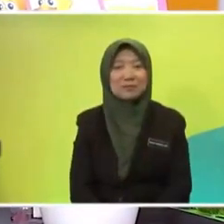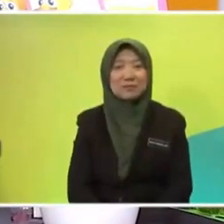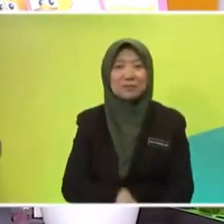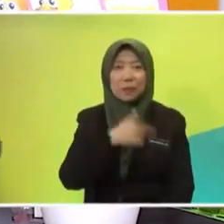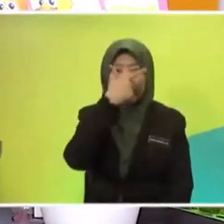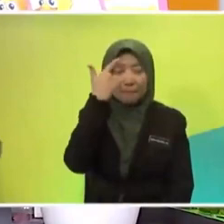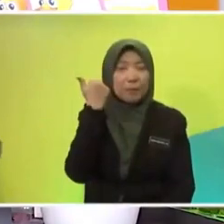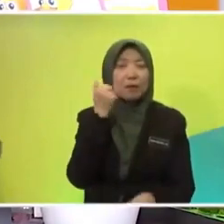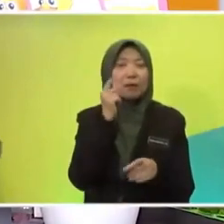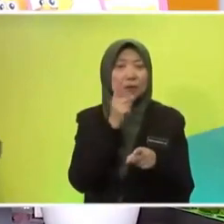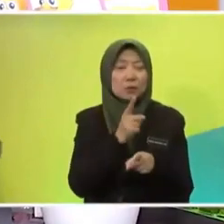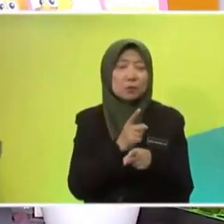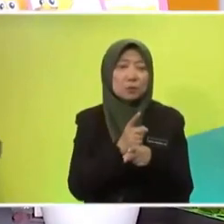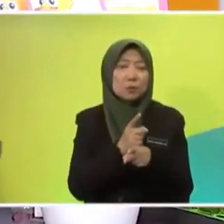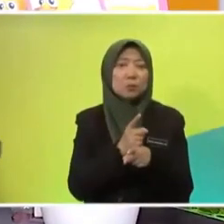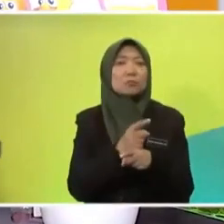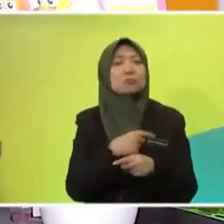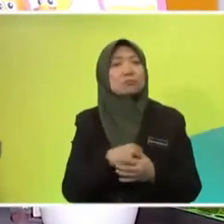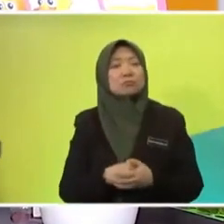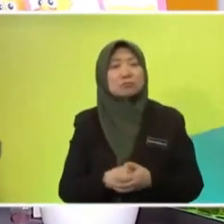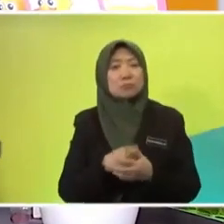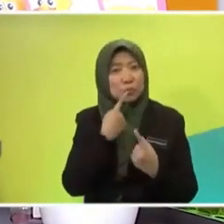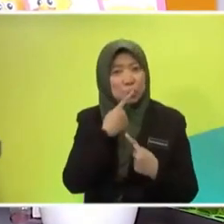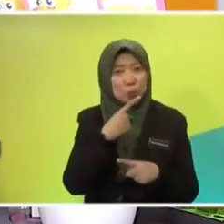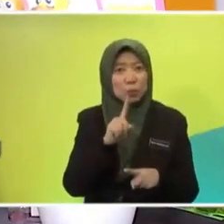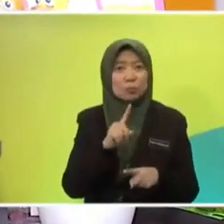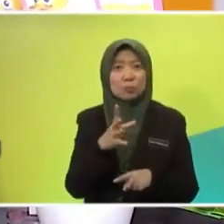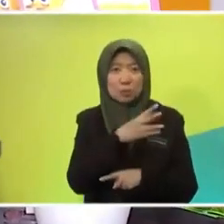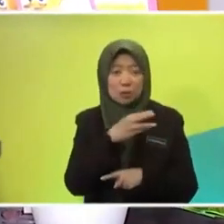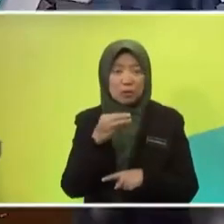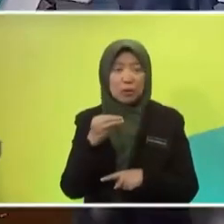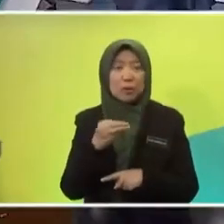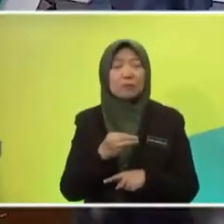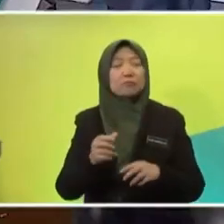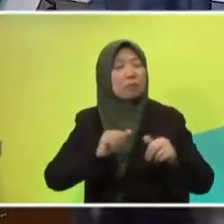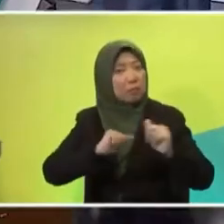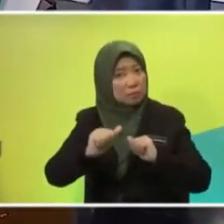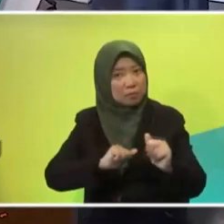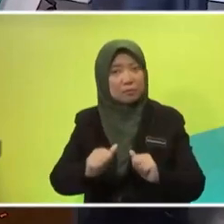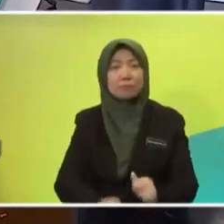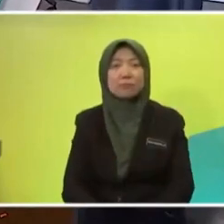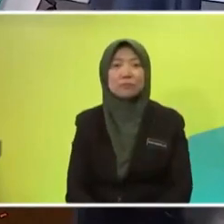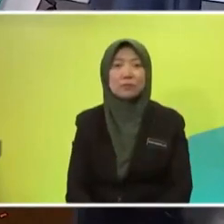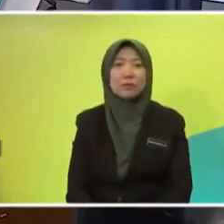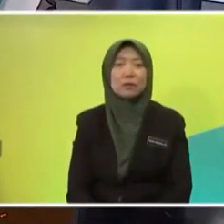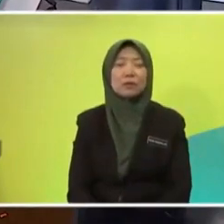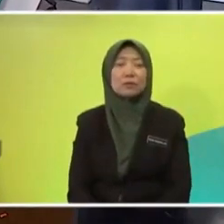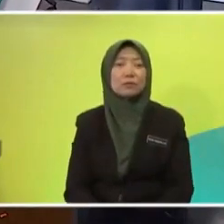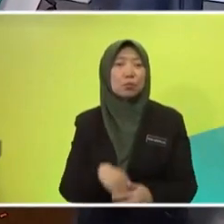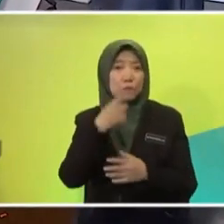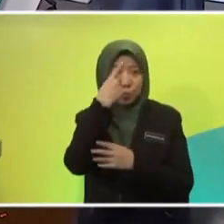hari ini Kak Rina kita dengan Cikgu Su sangat aktif. Cikgu nak bagi ini sebagai